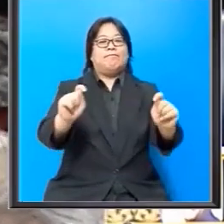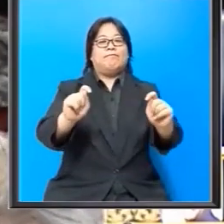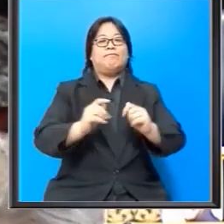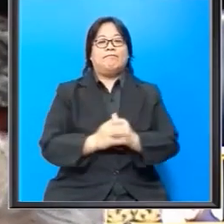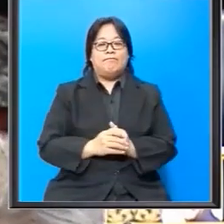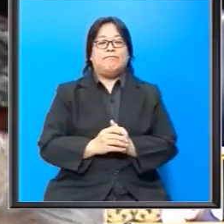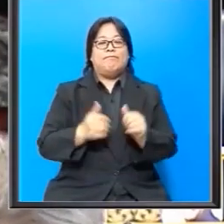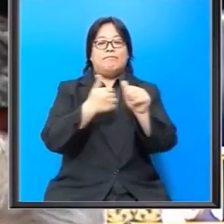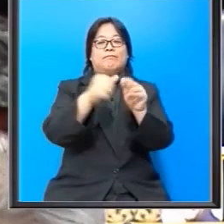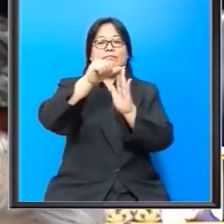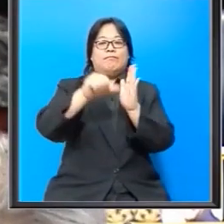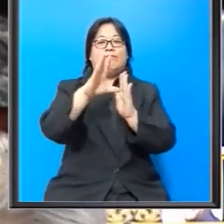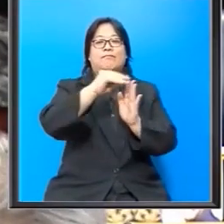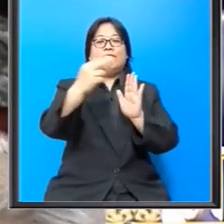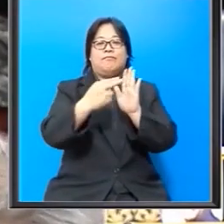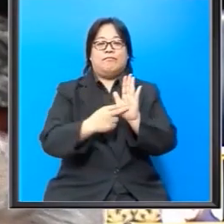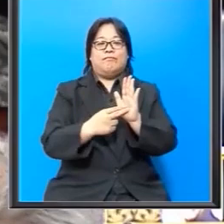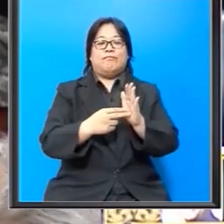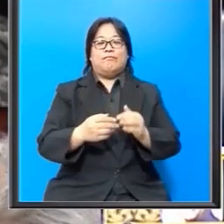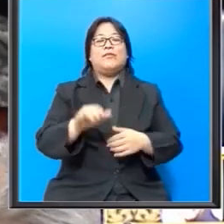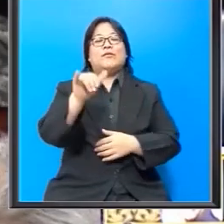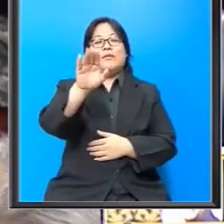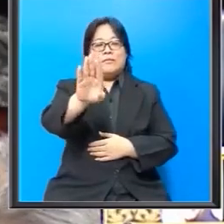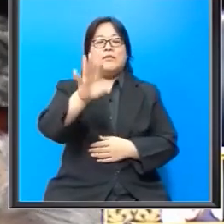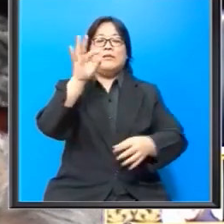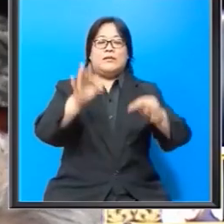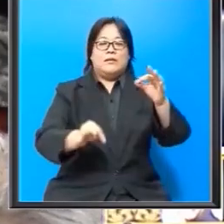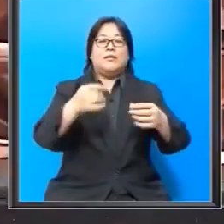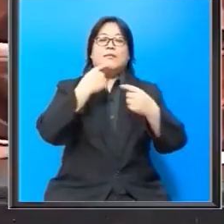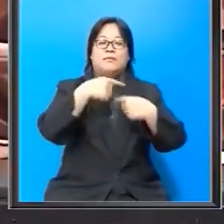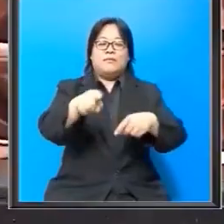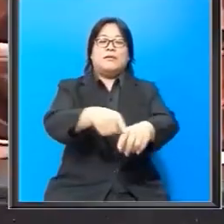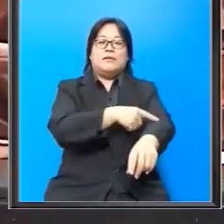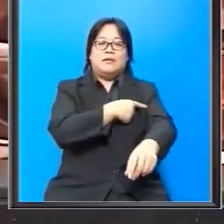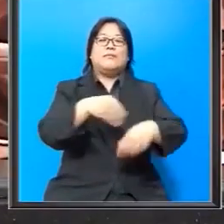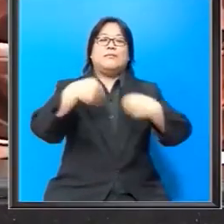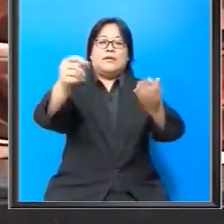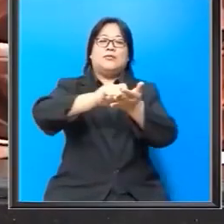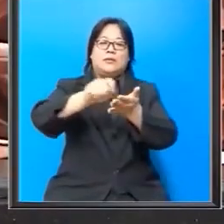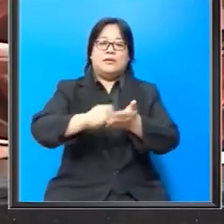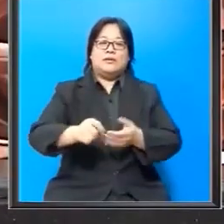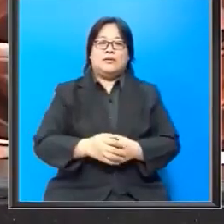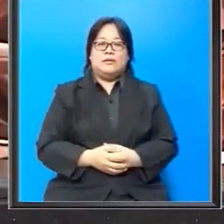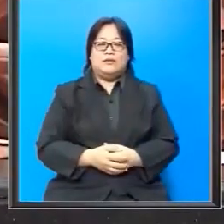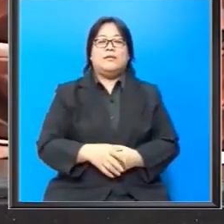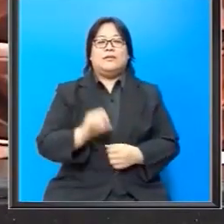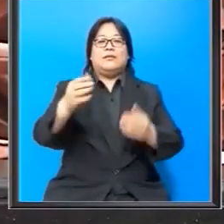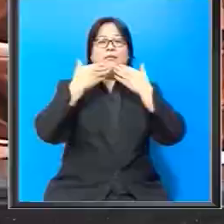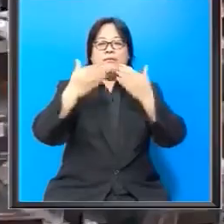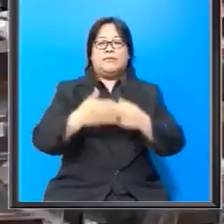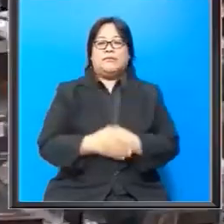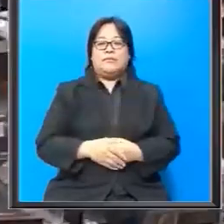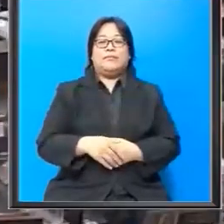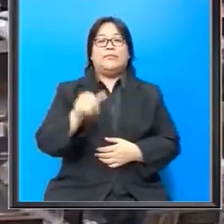beri akta dapur akan Ia ada yang memakai kalau jawaban sopo panjang bagi Jokowi tulis Oke Mesir